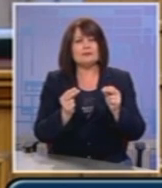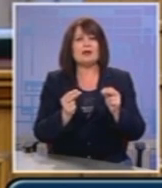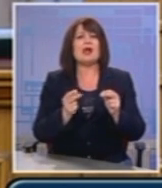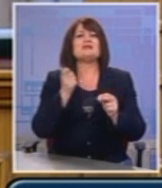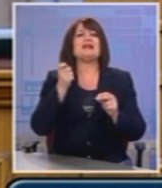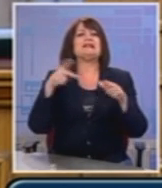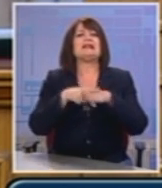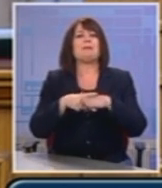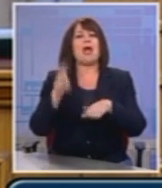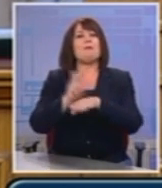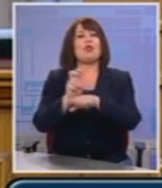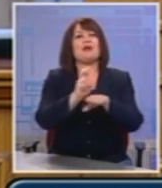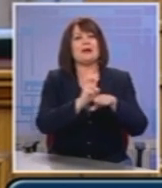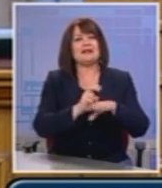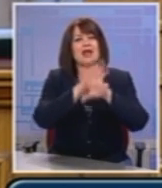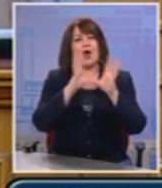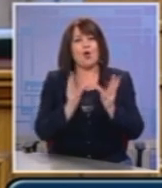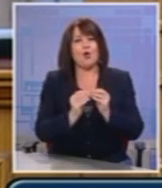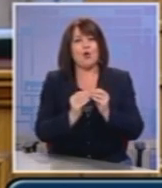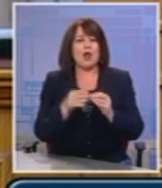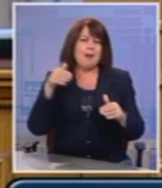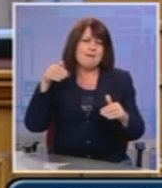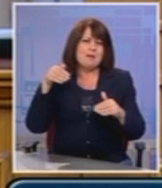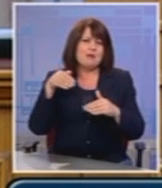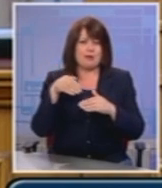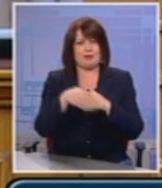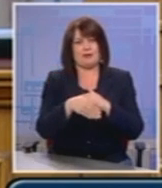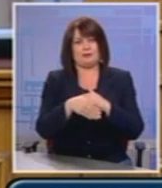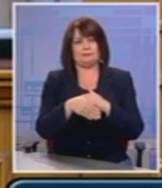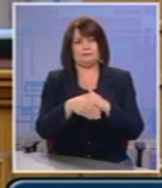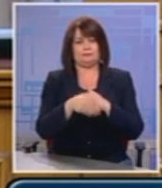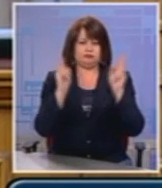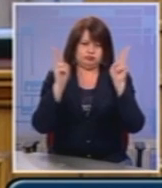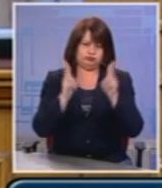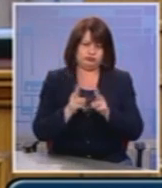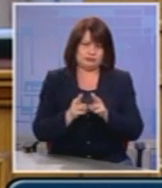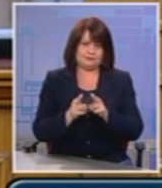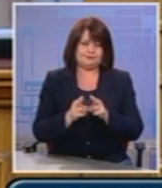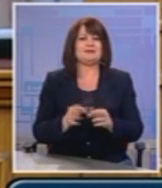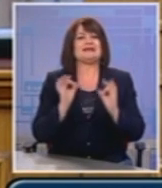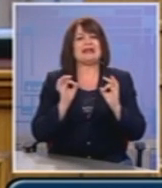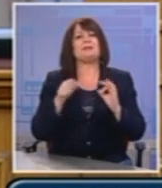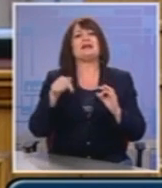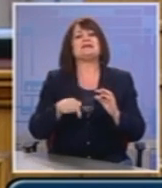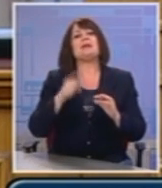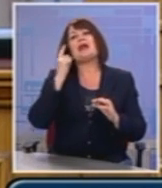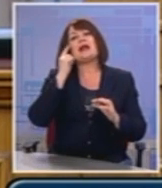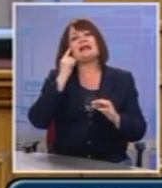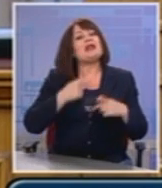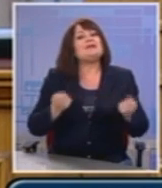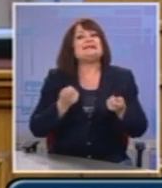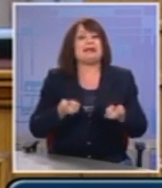όλων των ασφαλιστικών ταμείων σε νέα κατακόρυφη πτώση συγκεκριμένα σήμερα για να αντιληφθείτε το τι